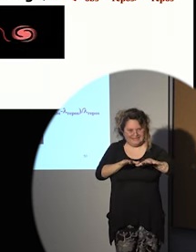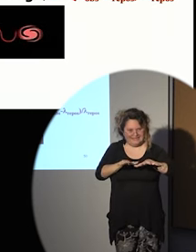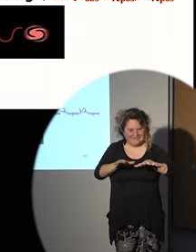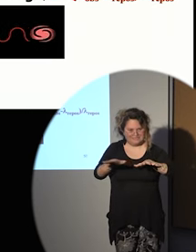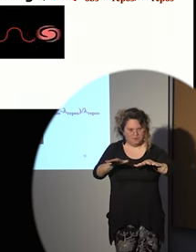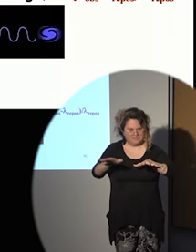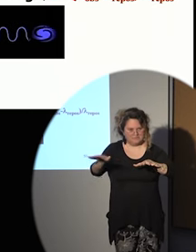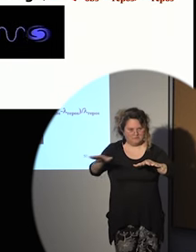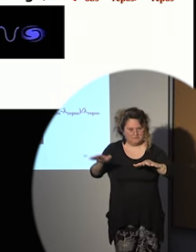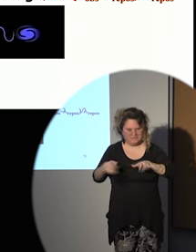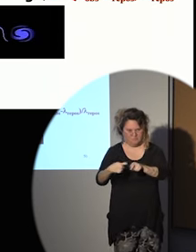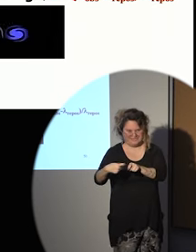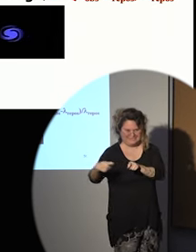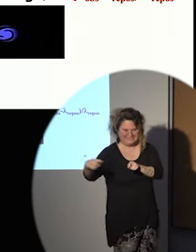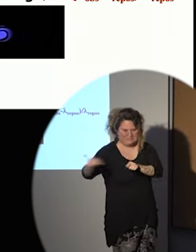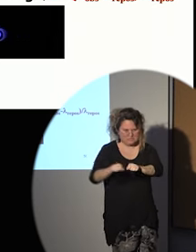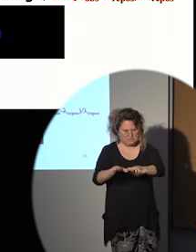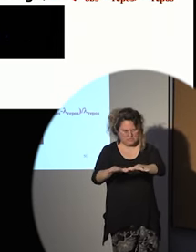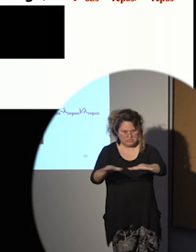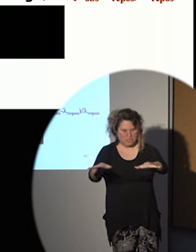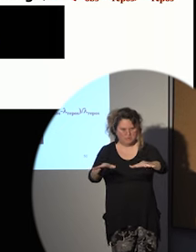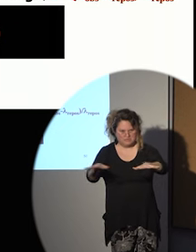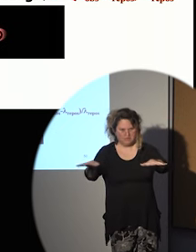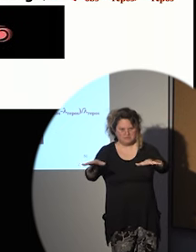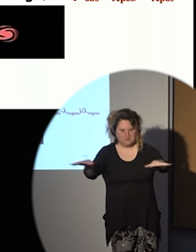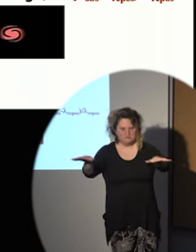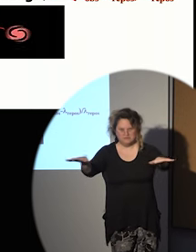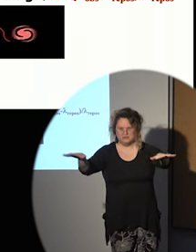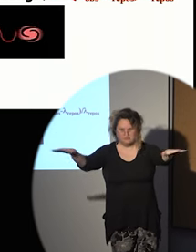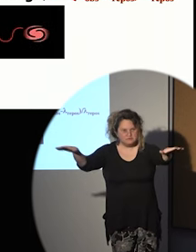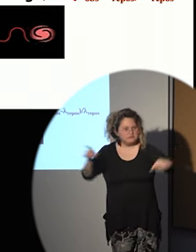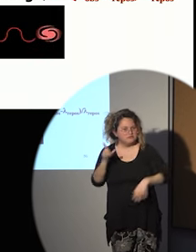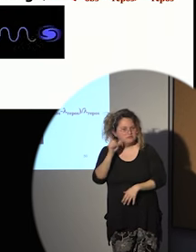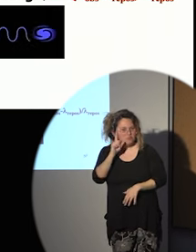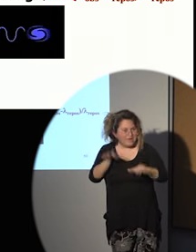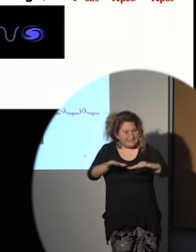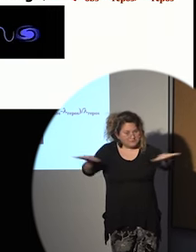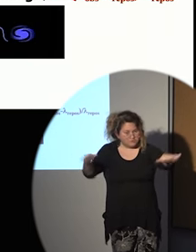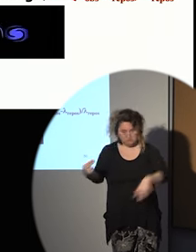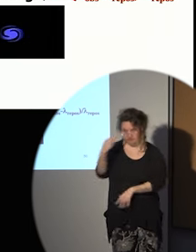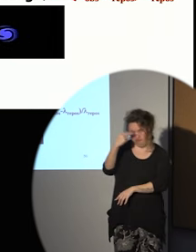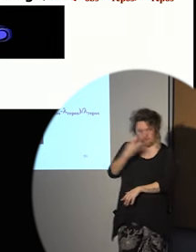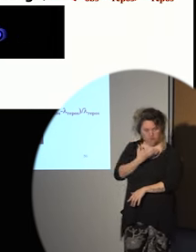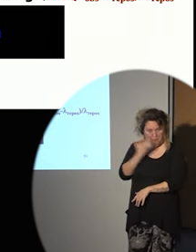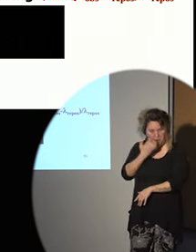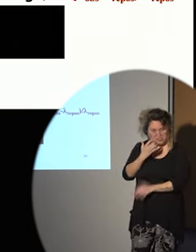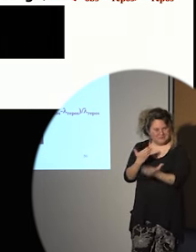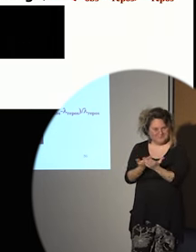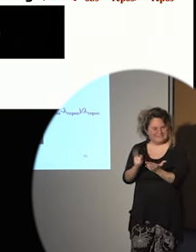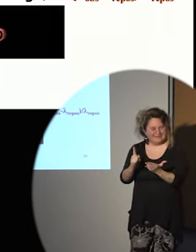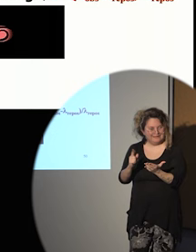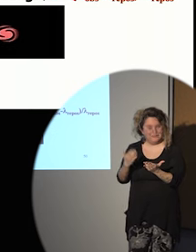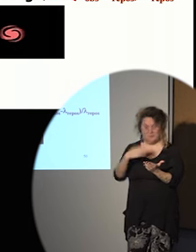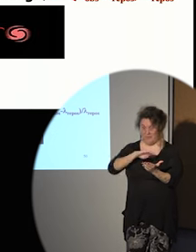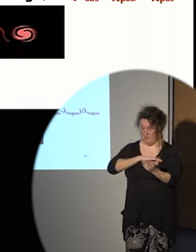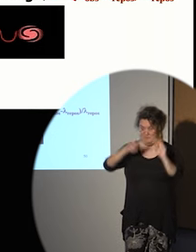n'est pas beau, c'est pas parce qu'on est méchant, c'est tout bêtement, en fait, c'est parce que les galaxies s'éloignent toutes les unes des autres. L'univers est